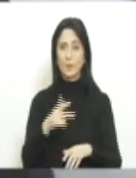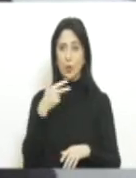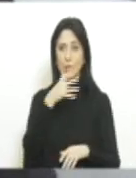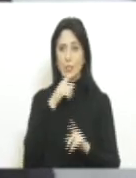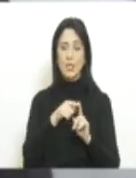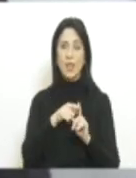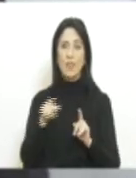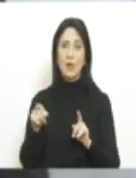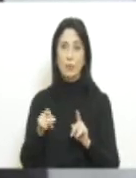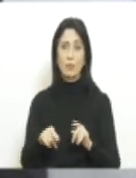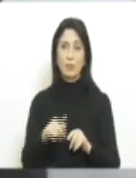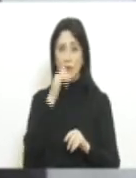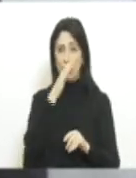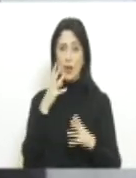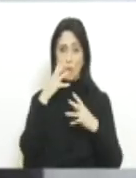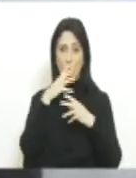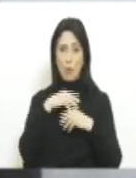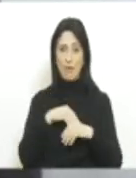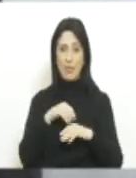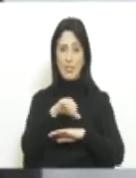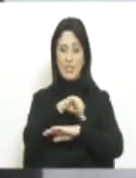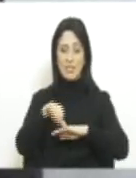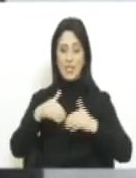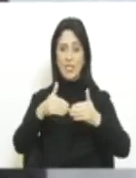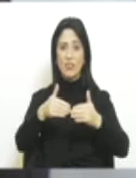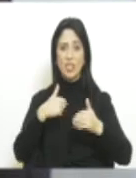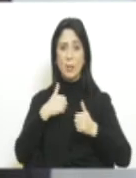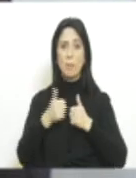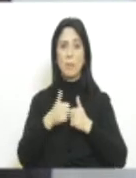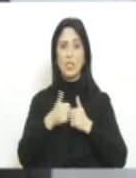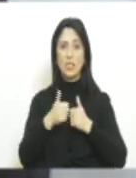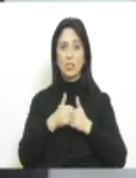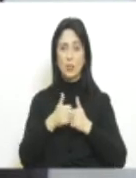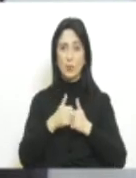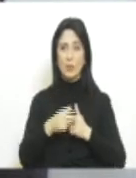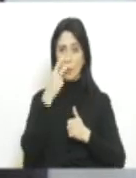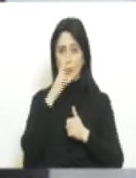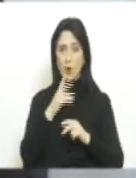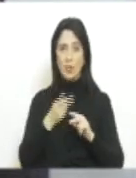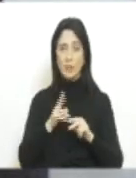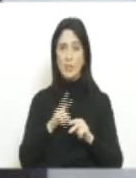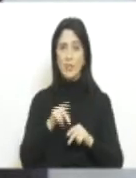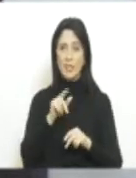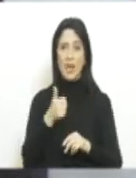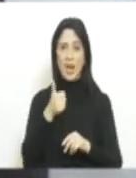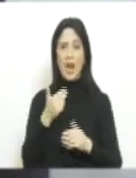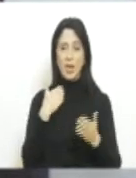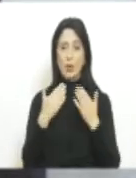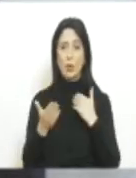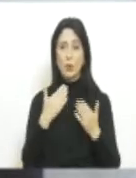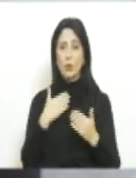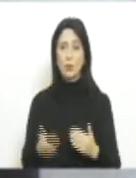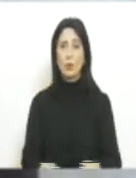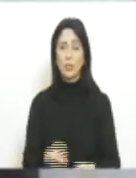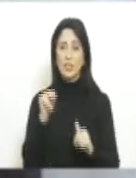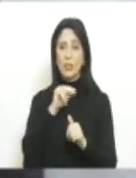წლის განმავლობაში ვერ მოახერხეთ რომ საზღვრები დაგვედგინა ჩვენ მეზობლებთან. მიუხედავად იმისა, რომ ჩვენ ძალიან კარგი ურთიერთობა გვაქვს